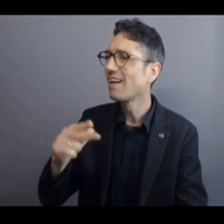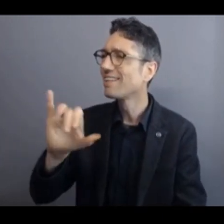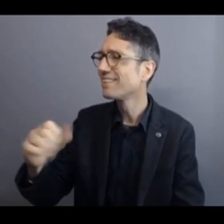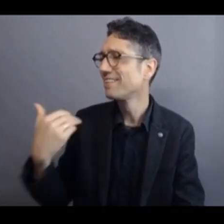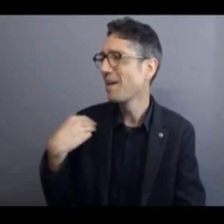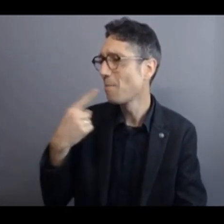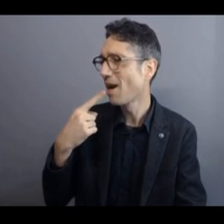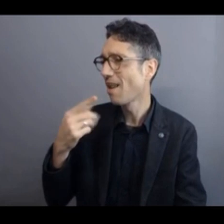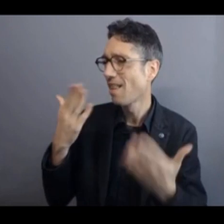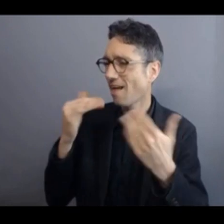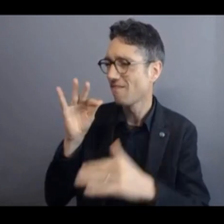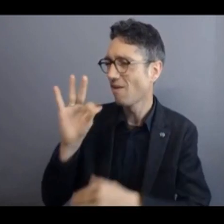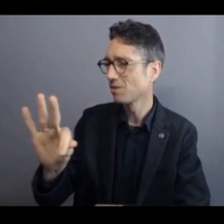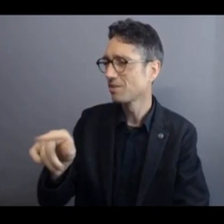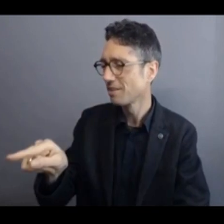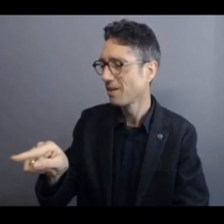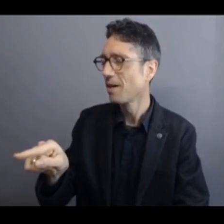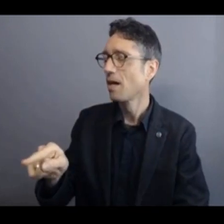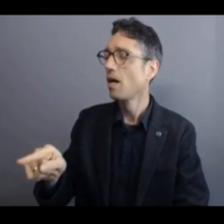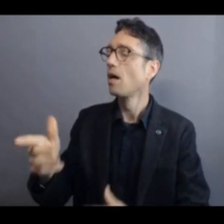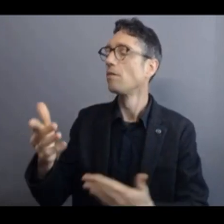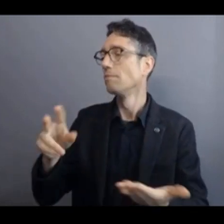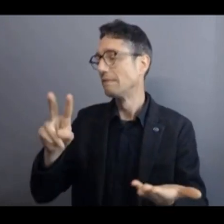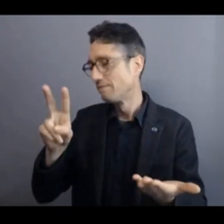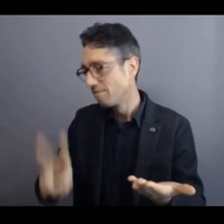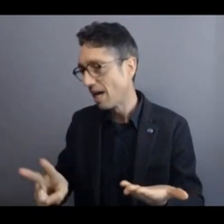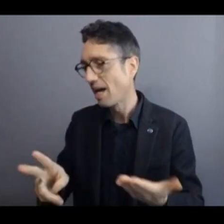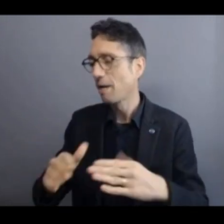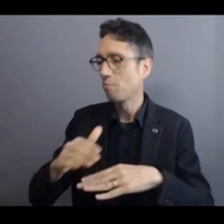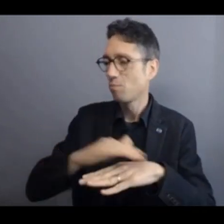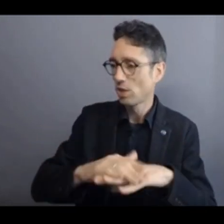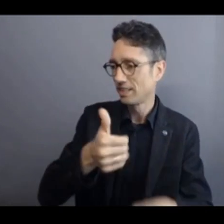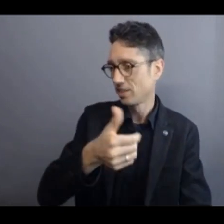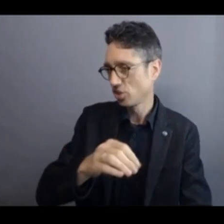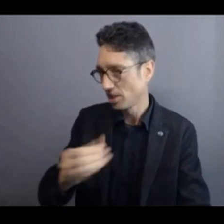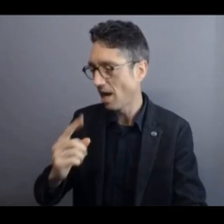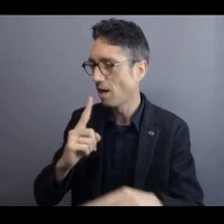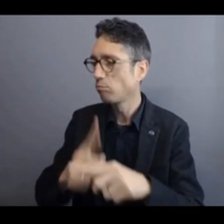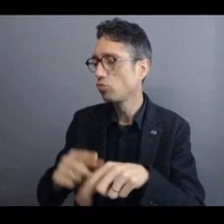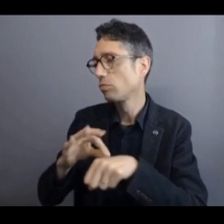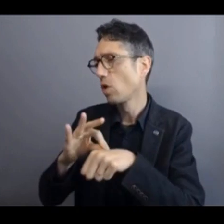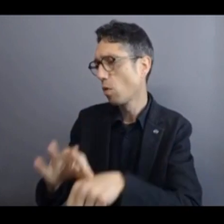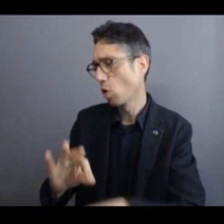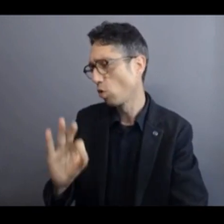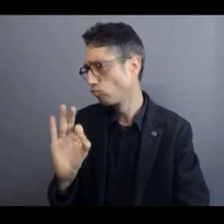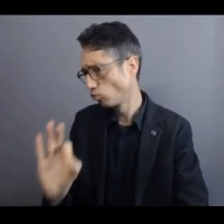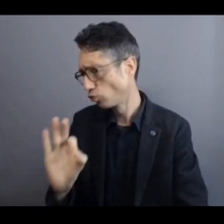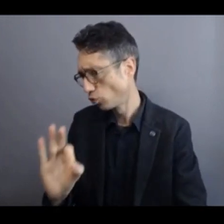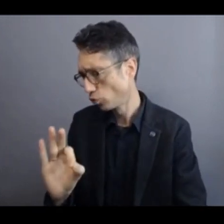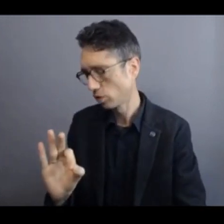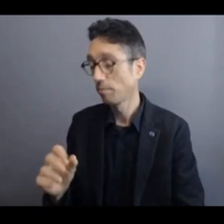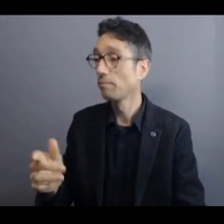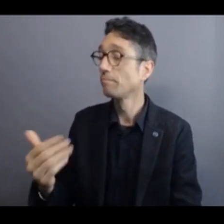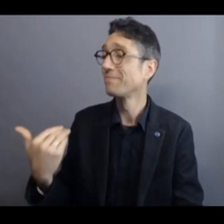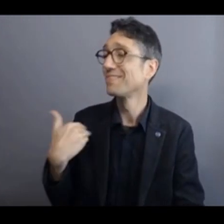du digital, mais aussi de l'accompagnement. Et même si vous avez évoqué donc, le programme Saphir, par